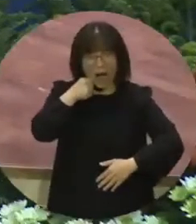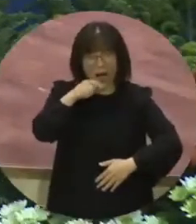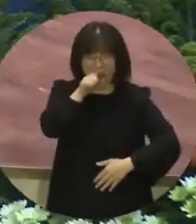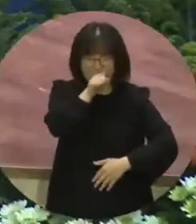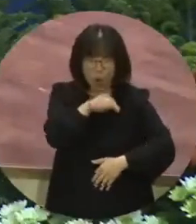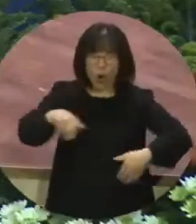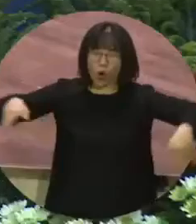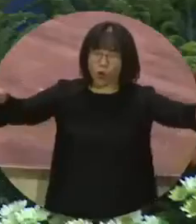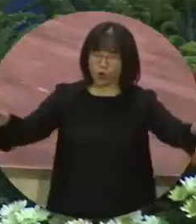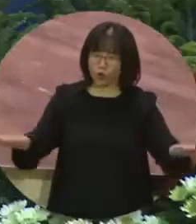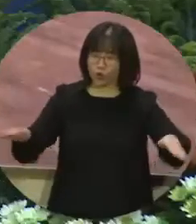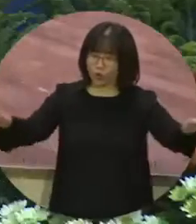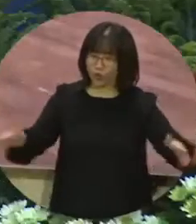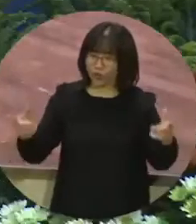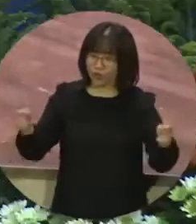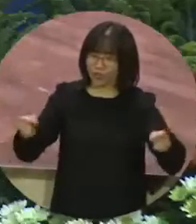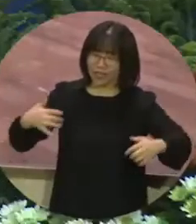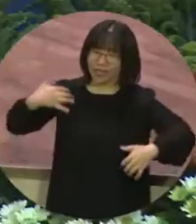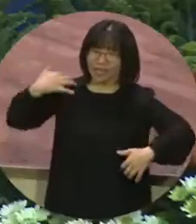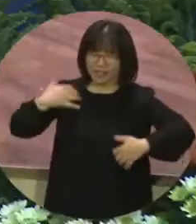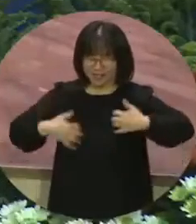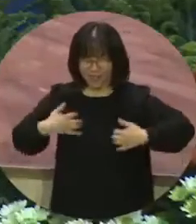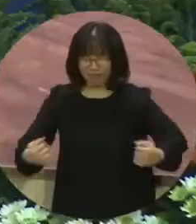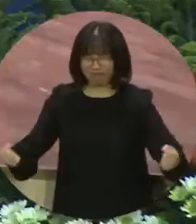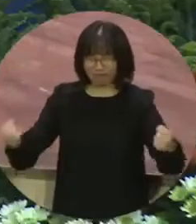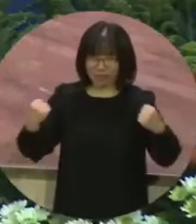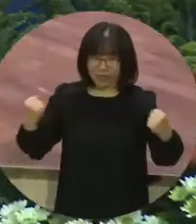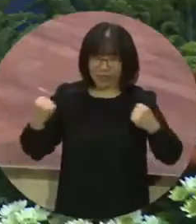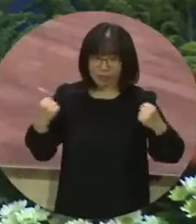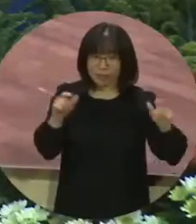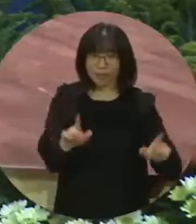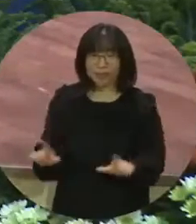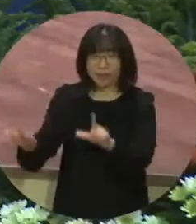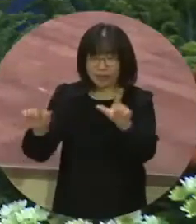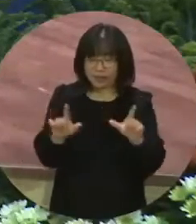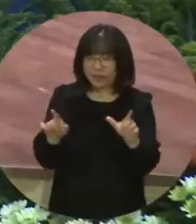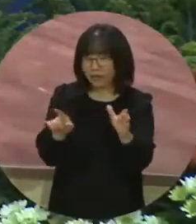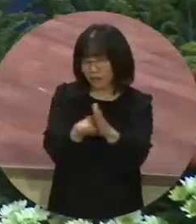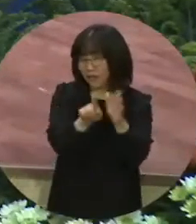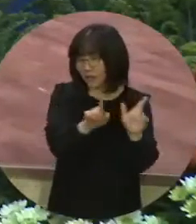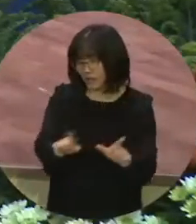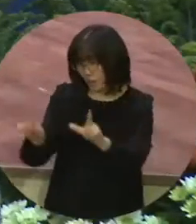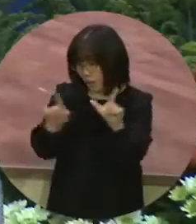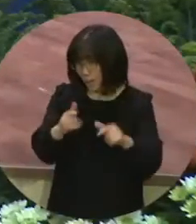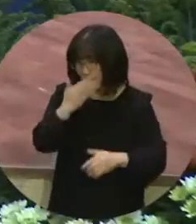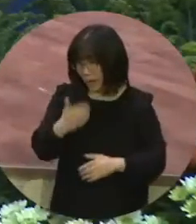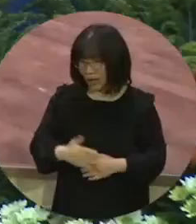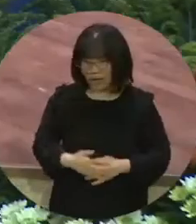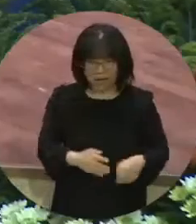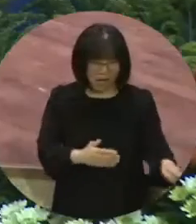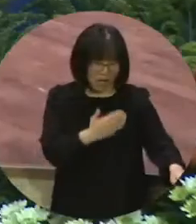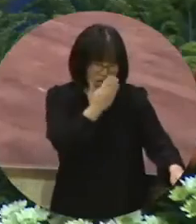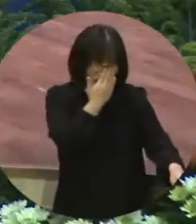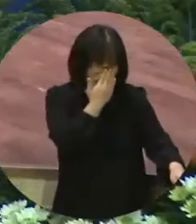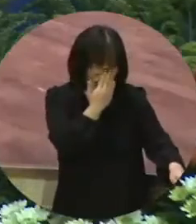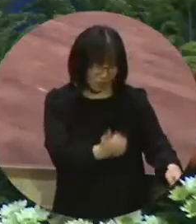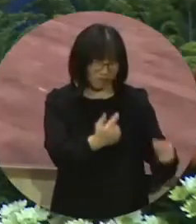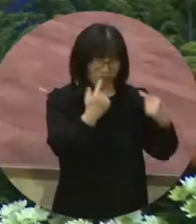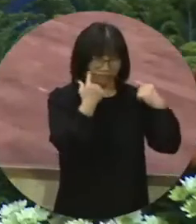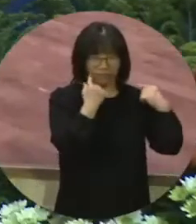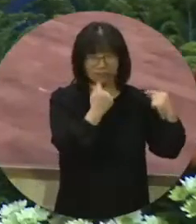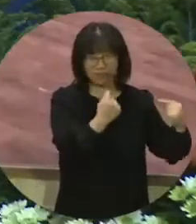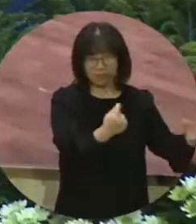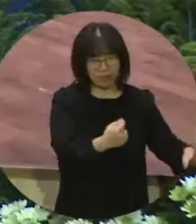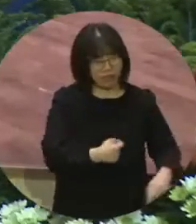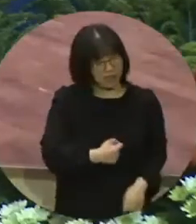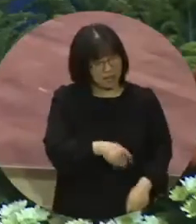독수리 날개 치면서 올라간 같은 생동감 넘치는 신앙생활이 되어있어. 지루하게 불신자처럼